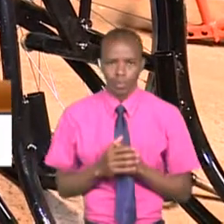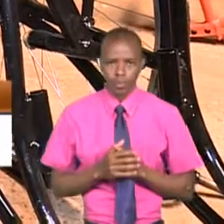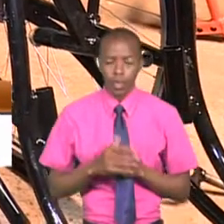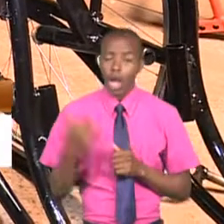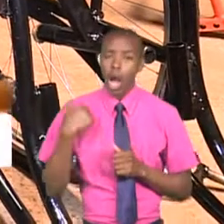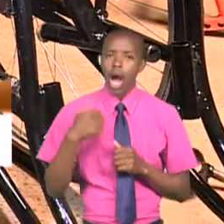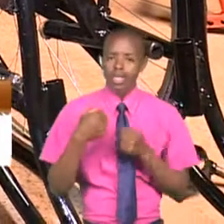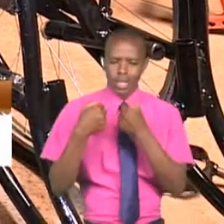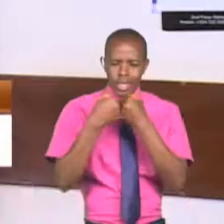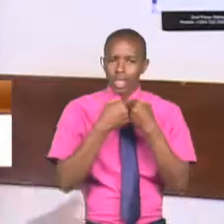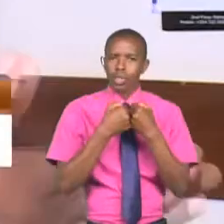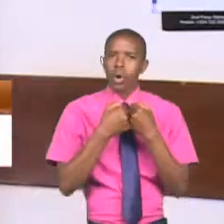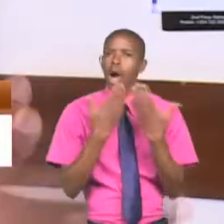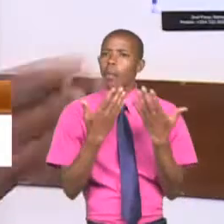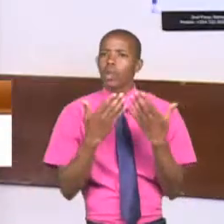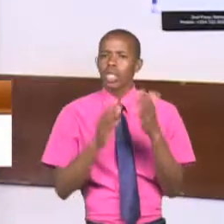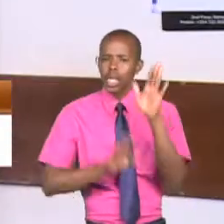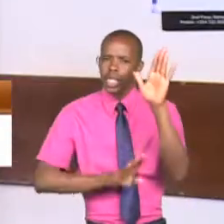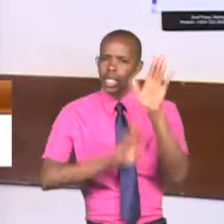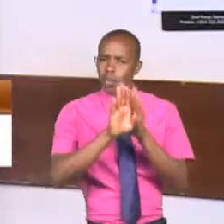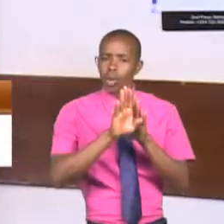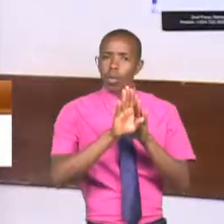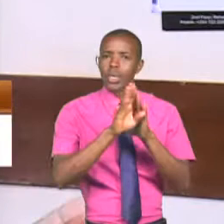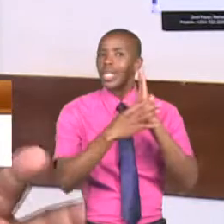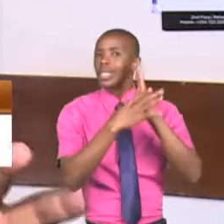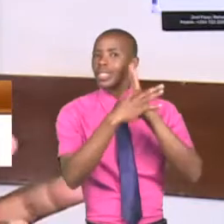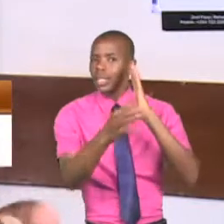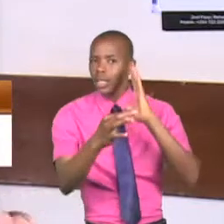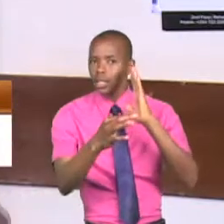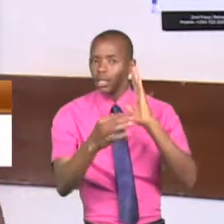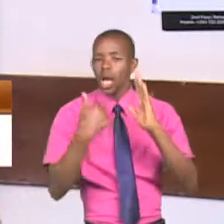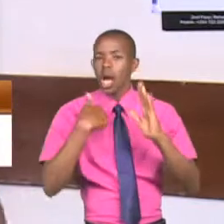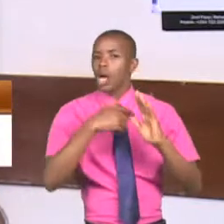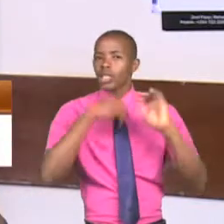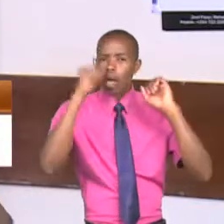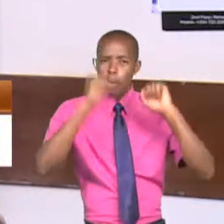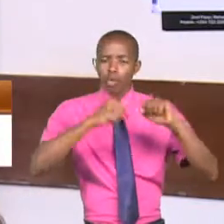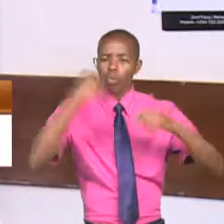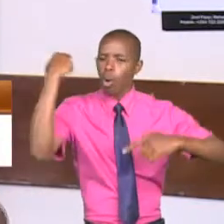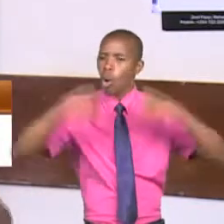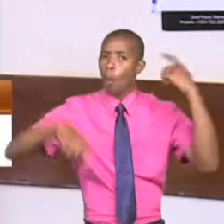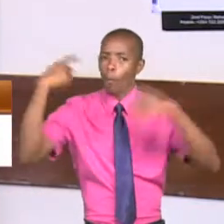up the challenge of capacity building, developing the skills, so that we are now able to compete